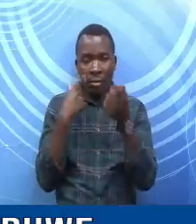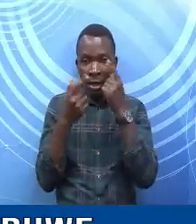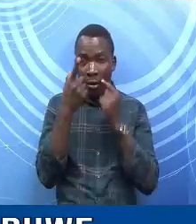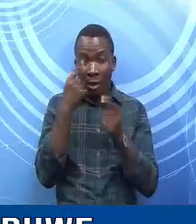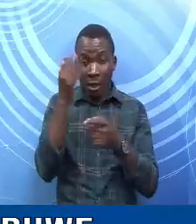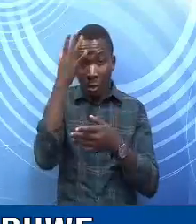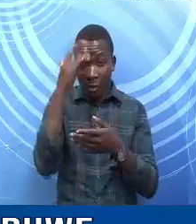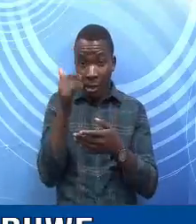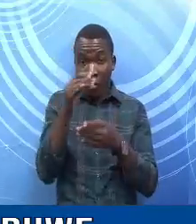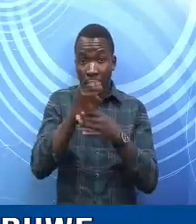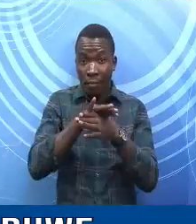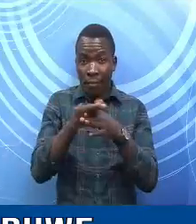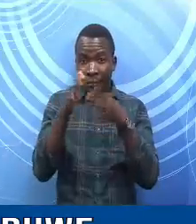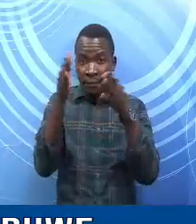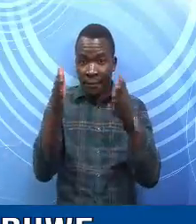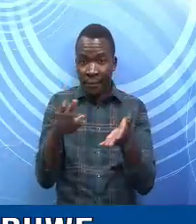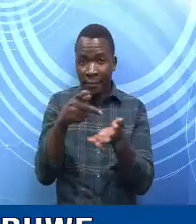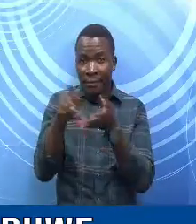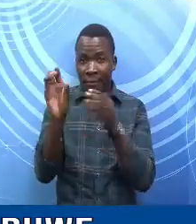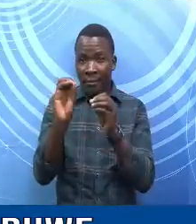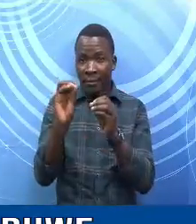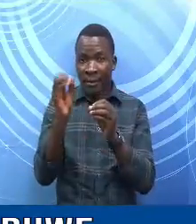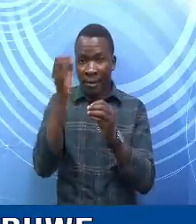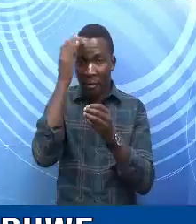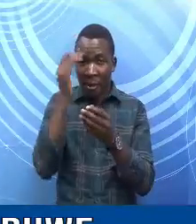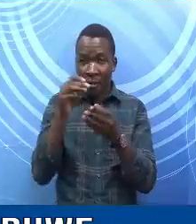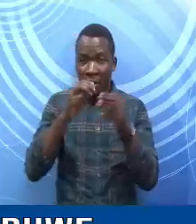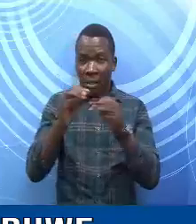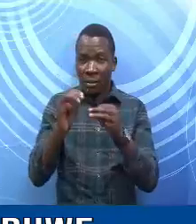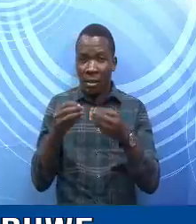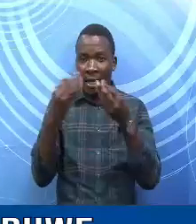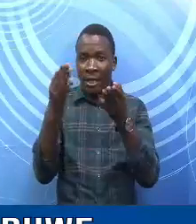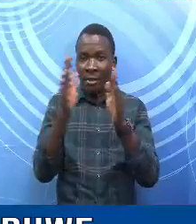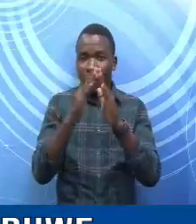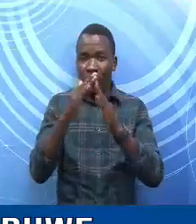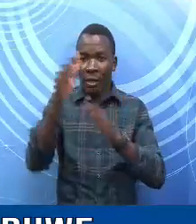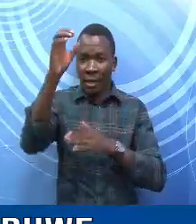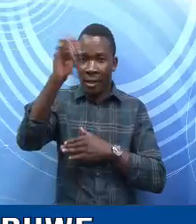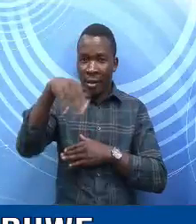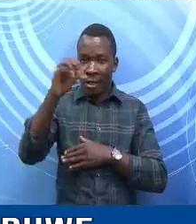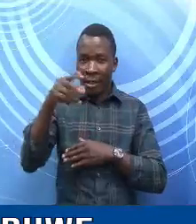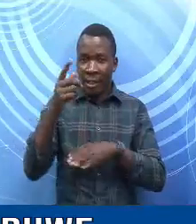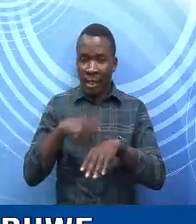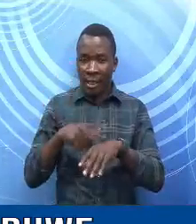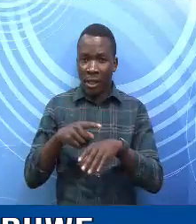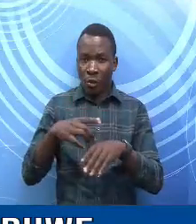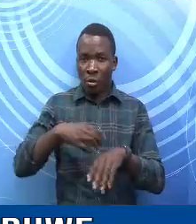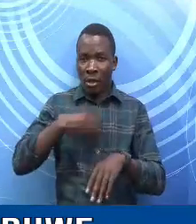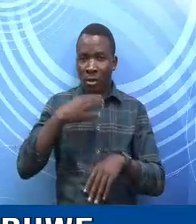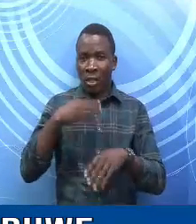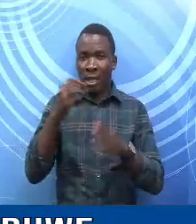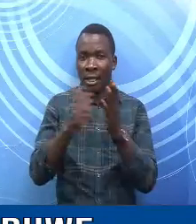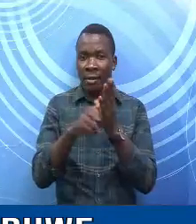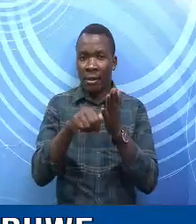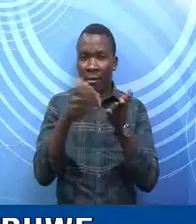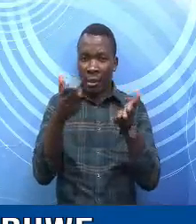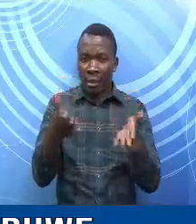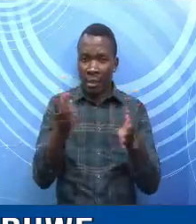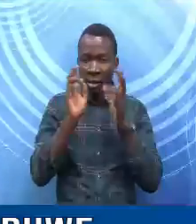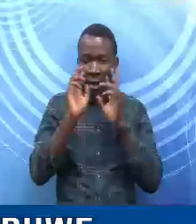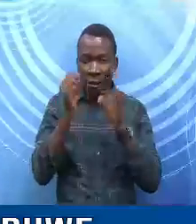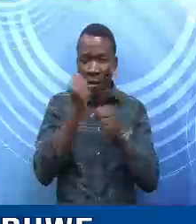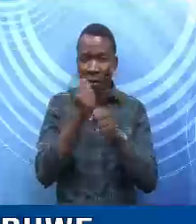isoko akarihabwa n'ubuyobozi bw'umujyi wa Kigali. Ubwo twageraga aho ikibazo kiri, twahasanze bamwe mu bakozi bahazindukiye